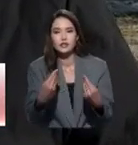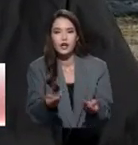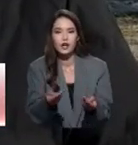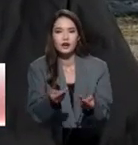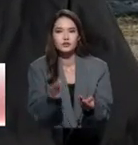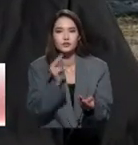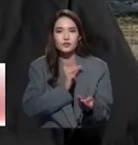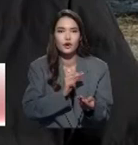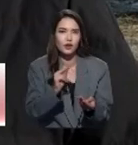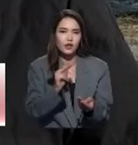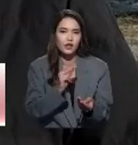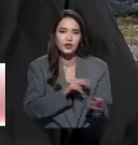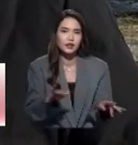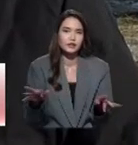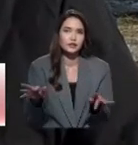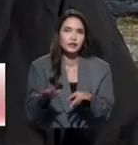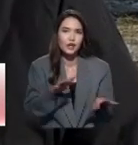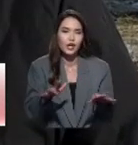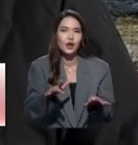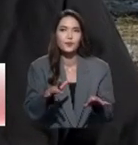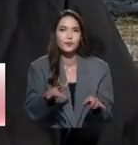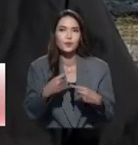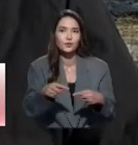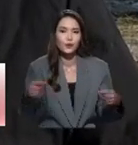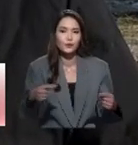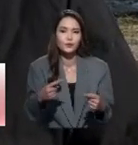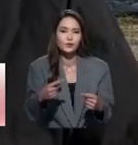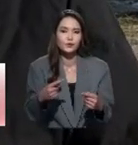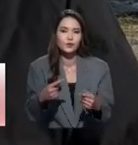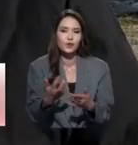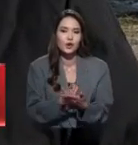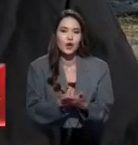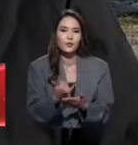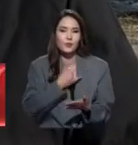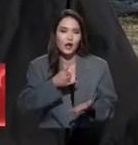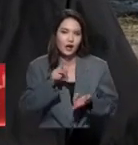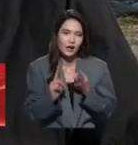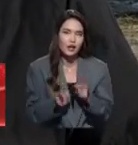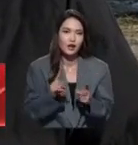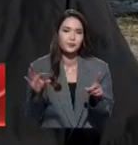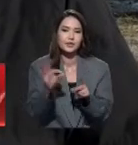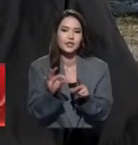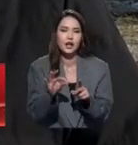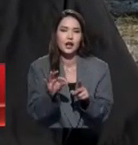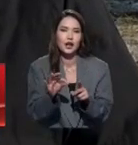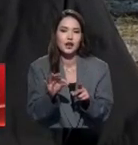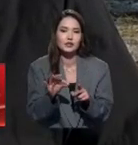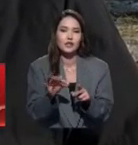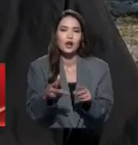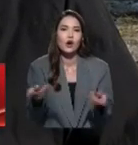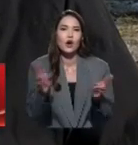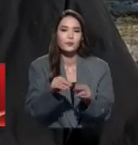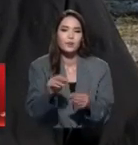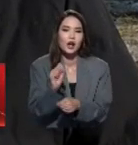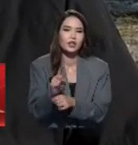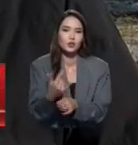возврат сельхозугодий, пастбищных сельхозугодий мы реализуем. Конечно же, основная задача наша,